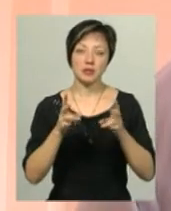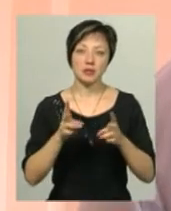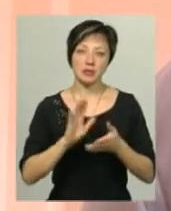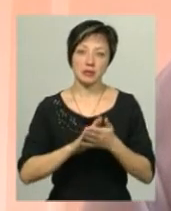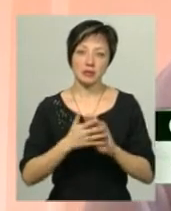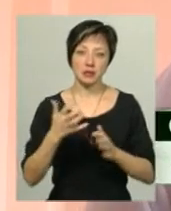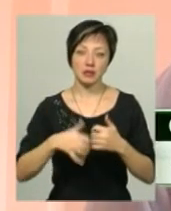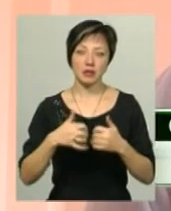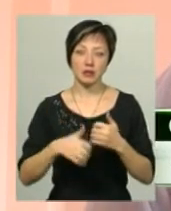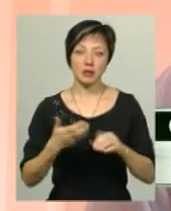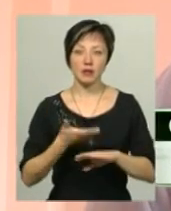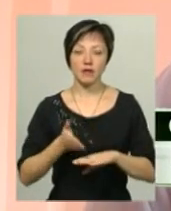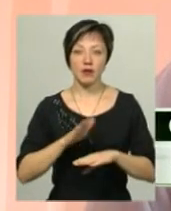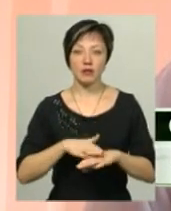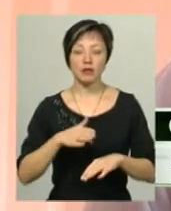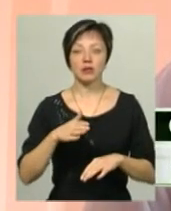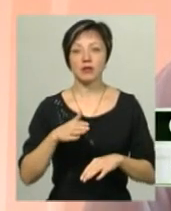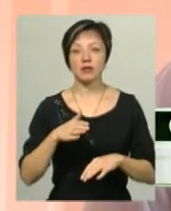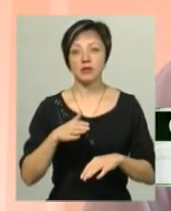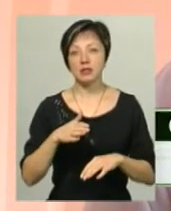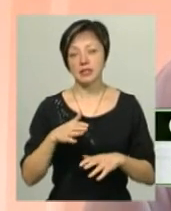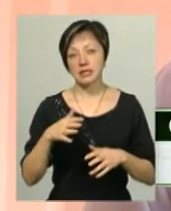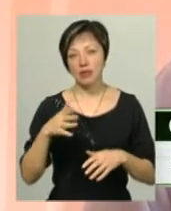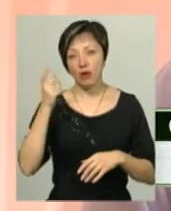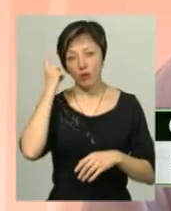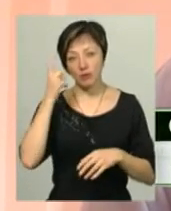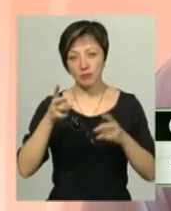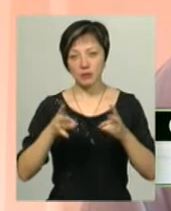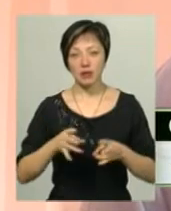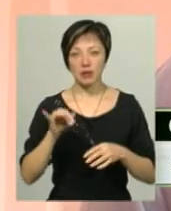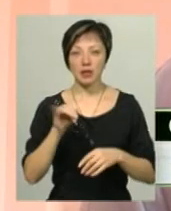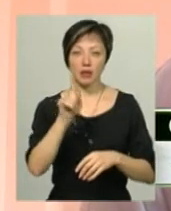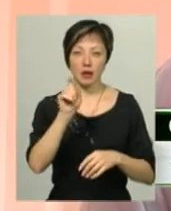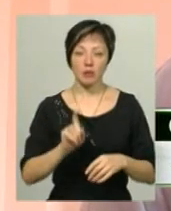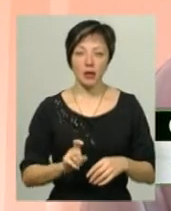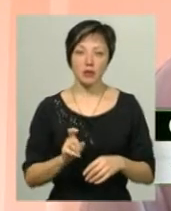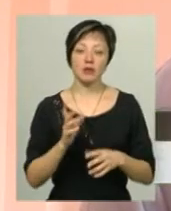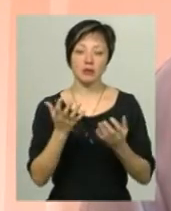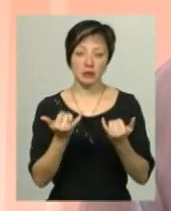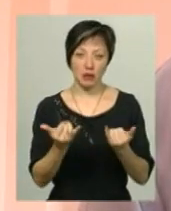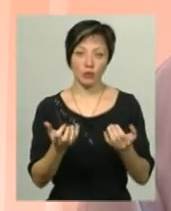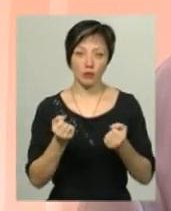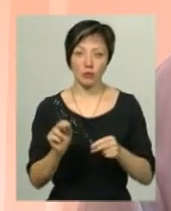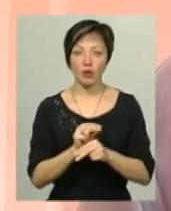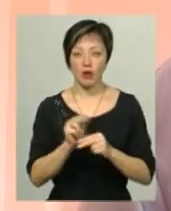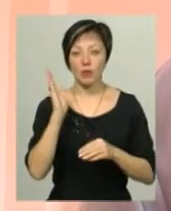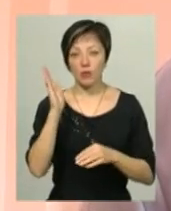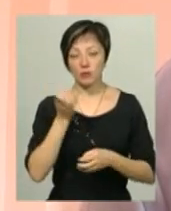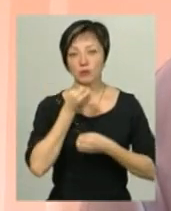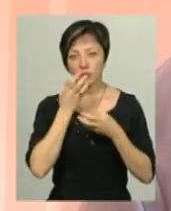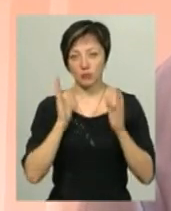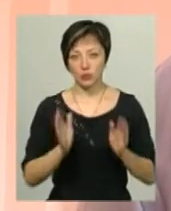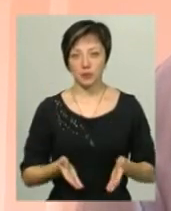важкості, легка черепно-мозкова травма, забій поперекового відділу хребта. Він отримає відповідне лікування. Прогноз в нього, в